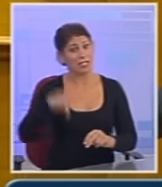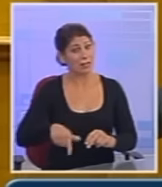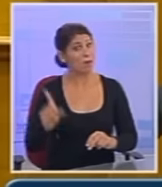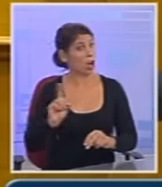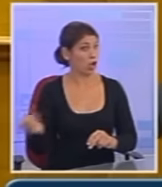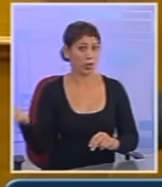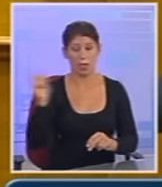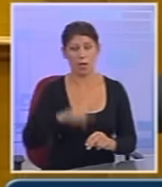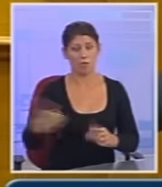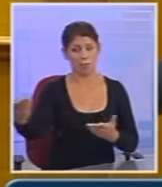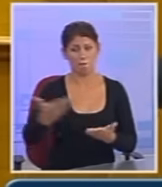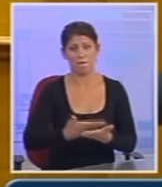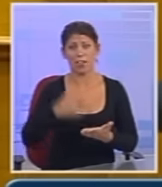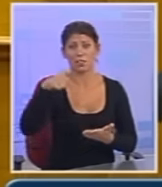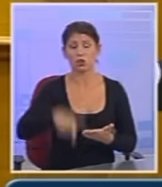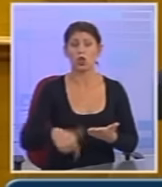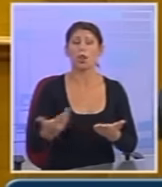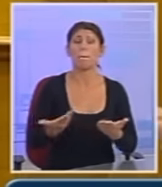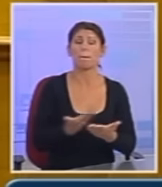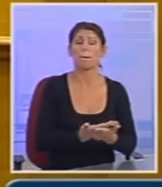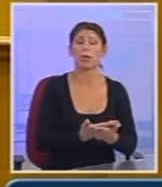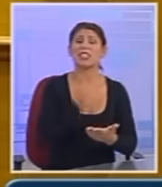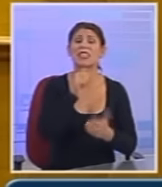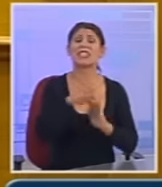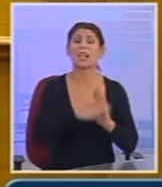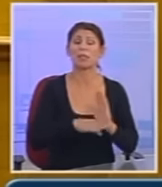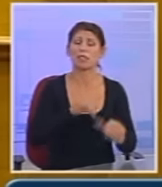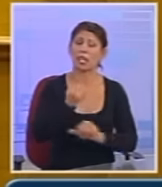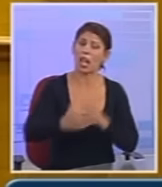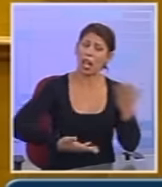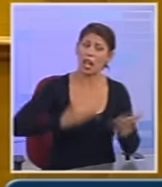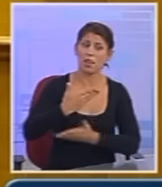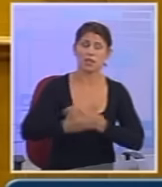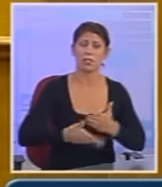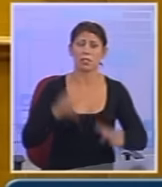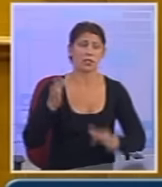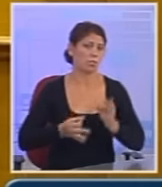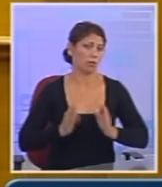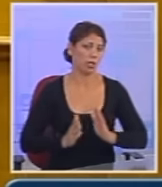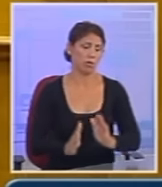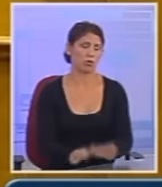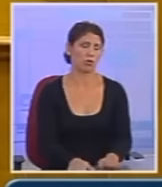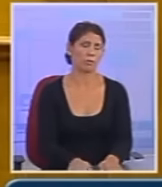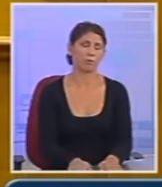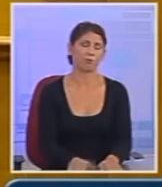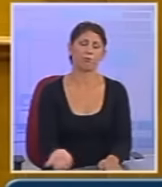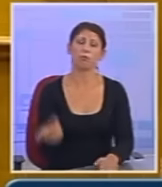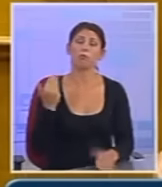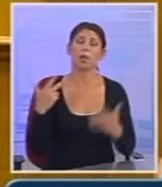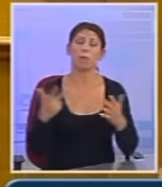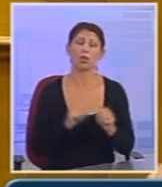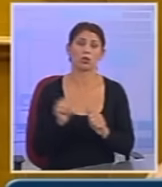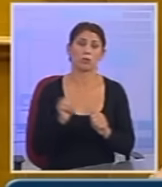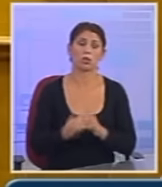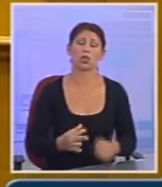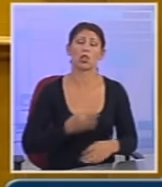αύριο, φέρτε τώρα την πρόταση για τη σταματική αναθεώρηση για να τη συζητήσουμε και να προχωρήσουμε. Πριν από 8 μήνες λοιπόν, ο